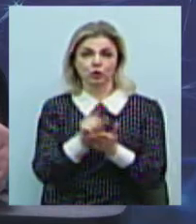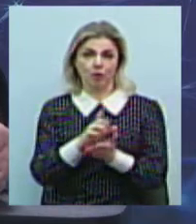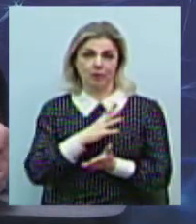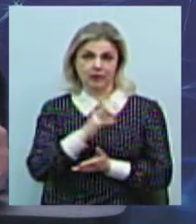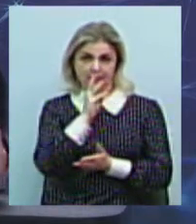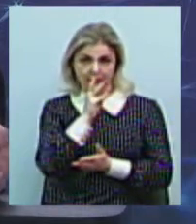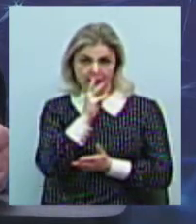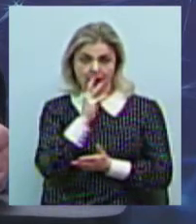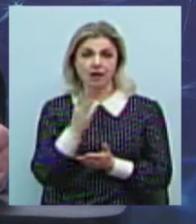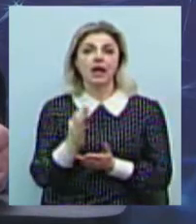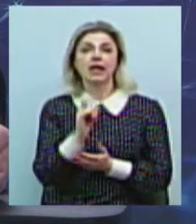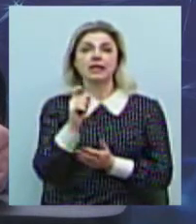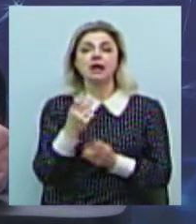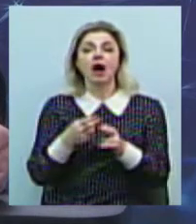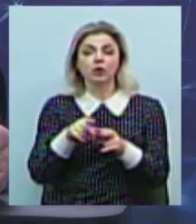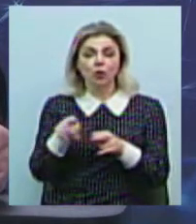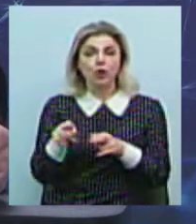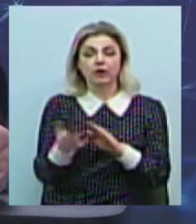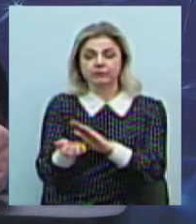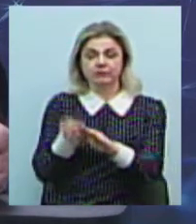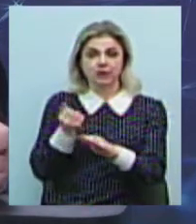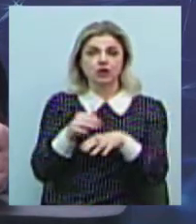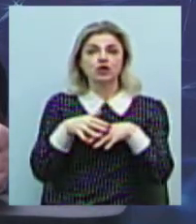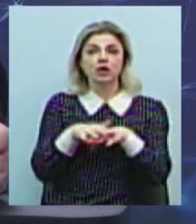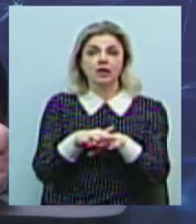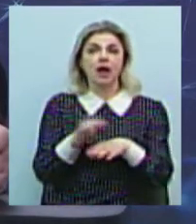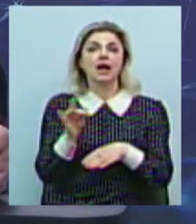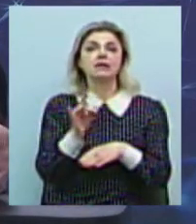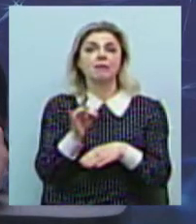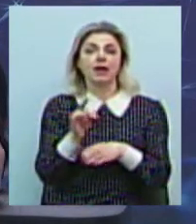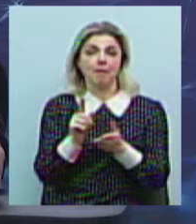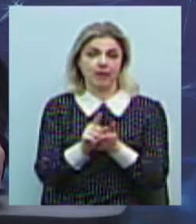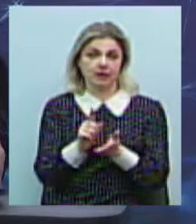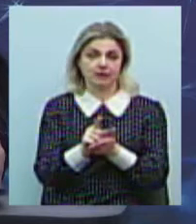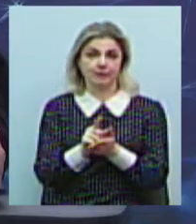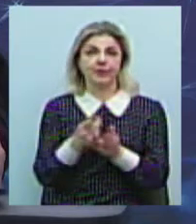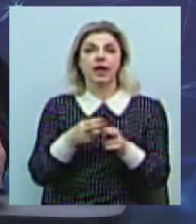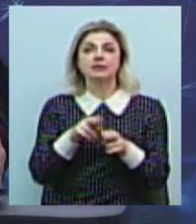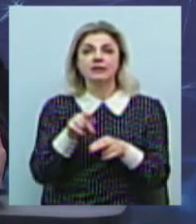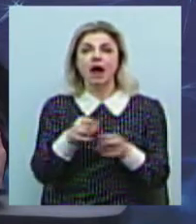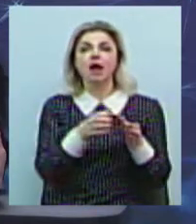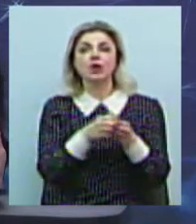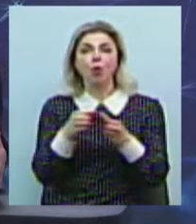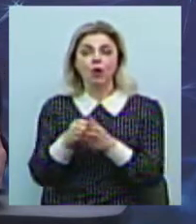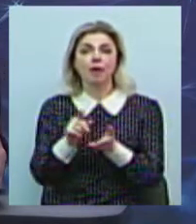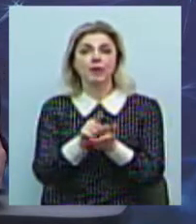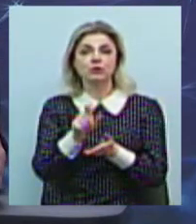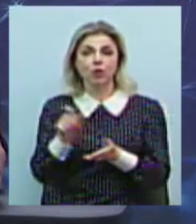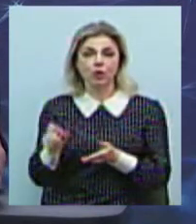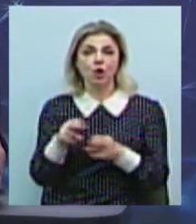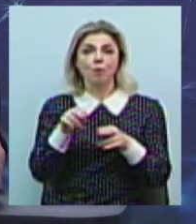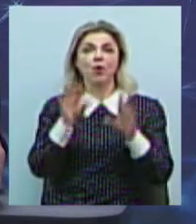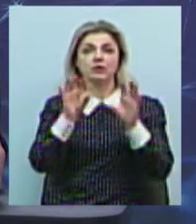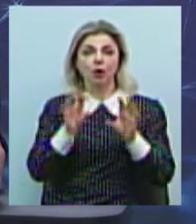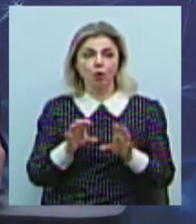заробітна плата, з якої обчислюється розмір пенсії. Тобто, це в основному у нас категорія пенсіонерів, яка отримує пенсії по